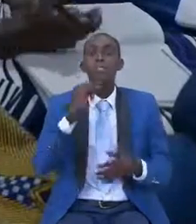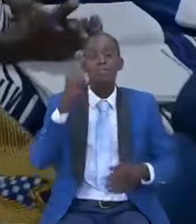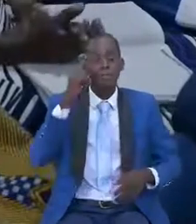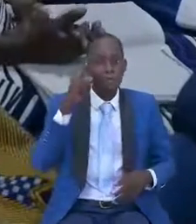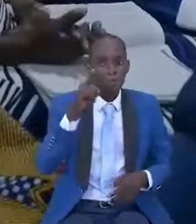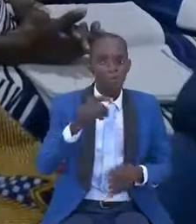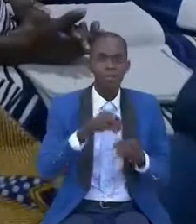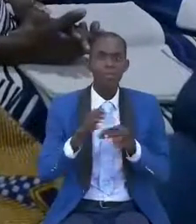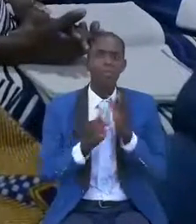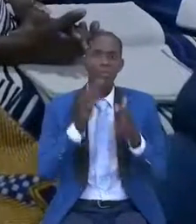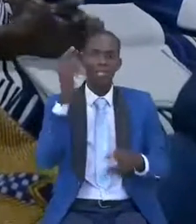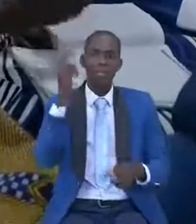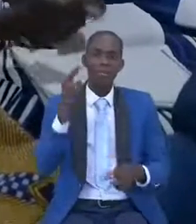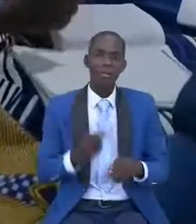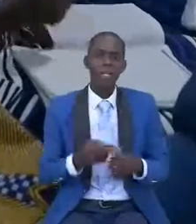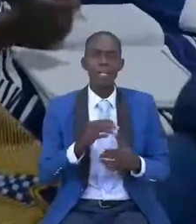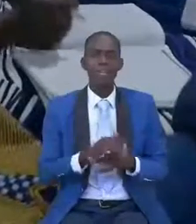toi.